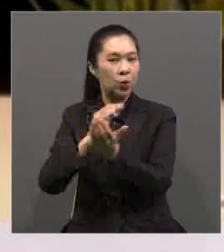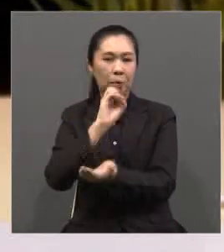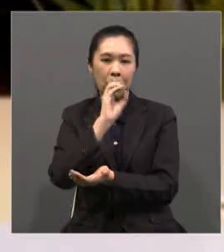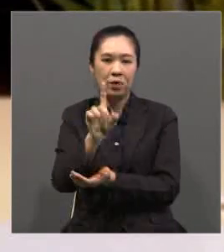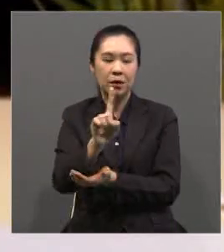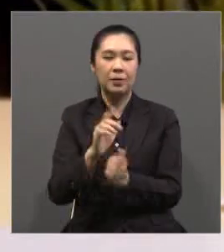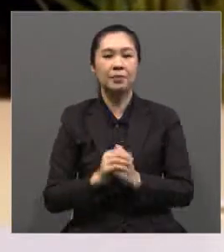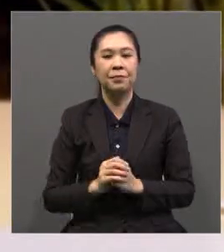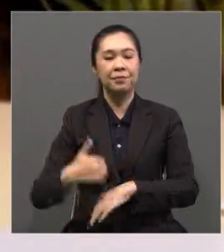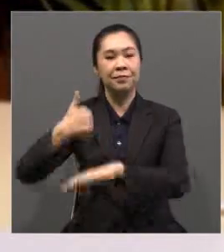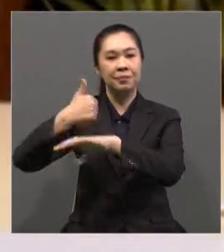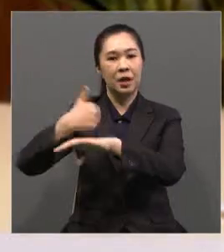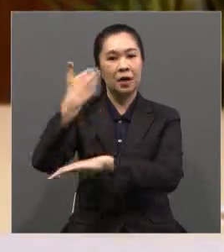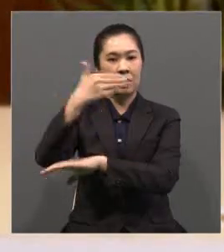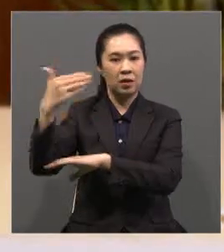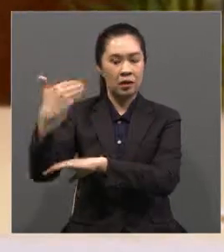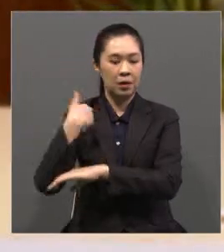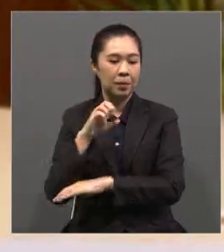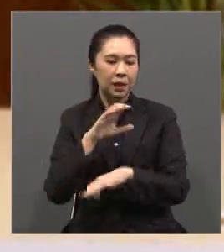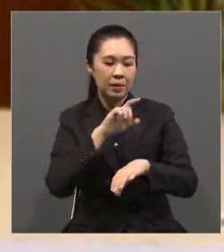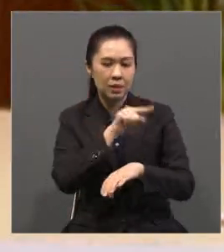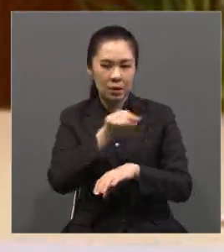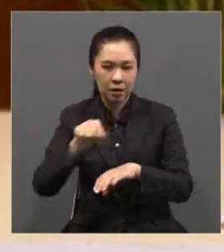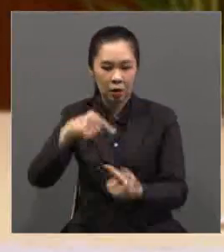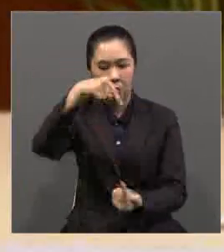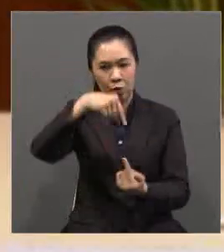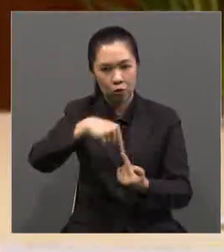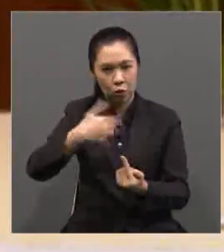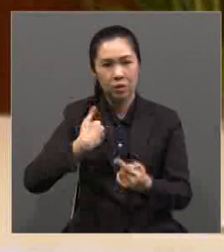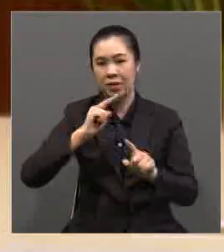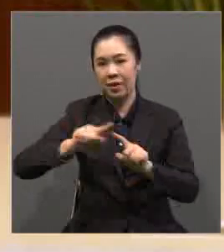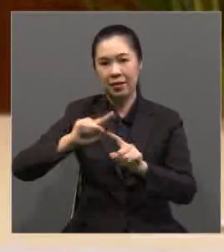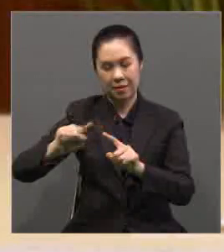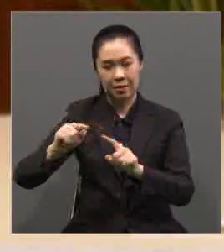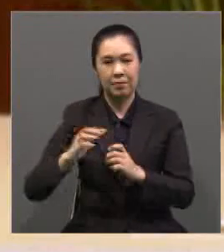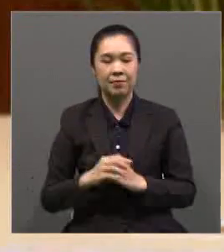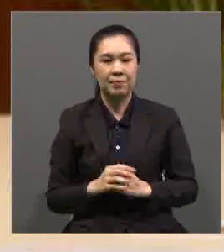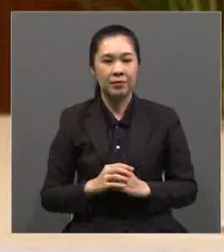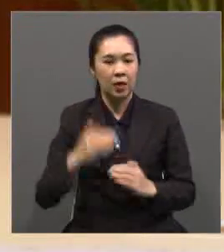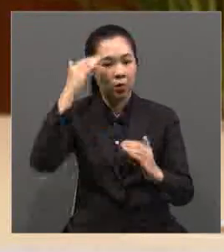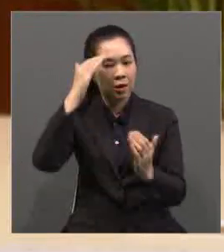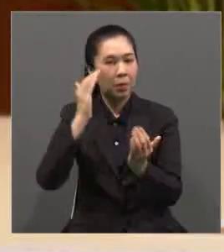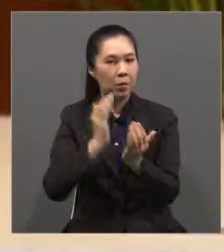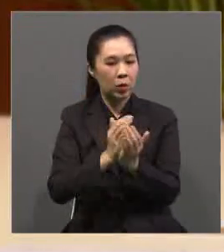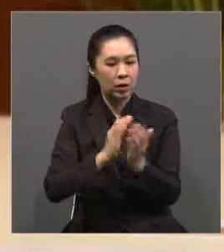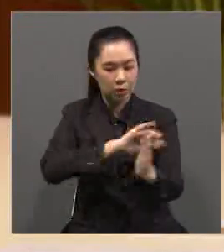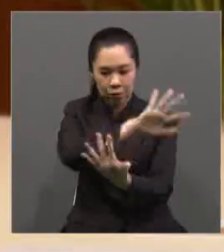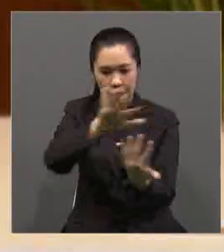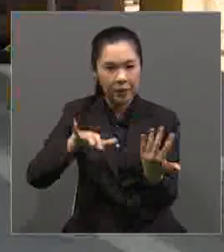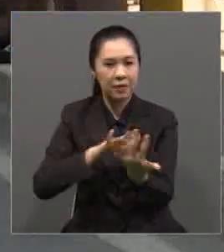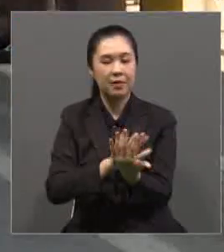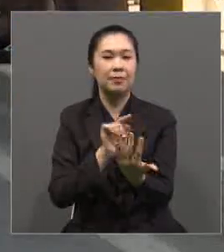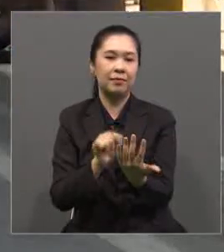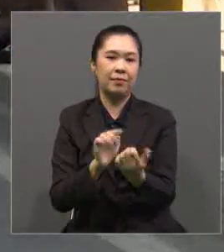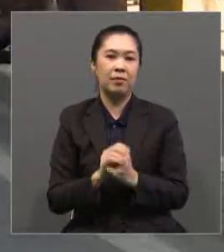คะว่าผู้บัญชาการตำรวจแห่งชาติก็มีการกำชับในการตั้งจุดตรวจจุดสกัดแล้วก็ด่านตรวจของตำรวจทุกหน่วยทั่วประเทศค่ะ